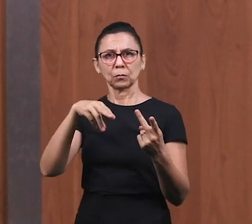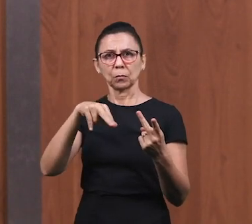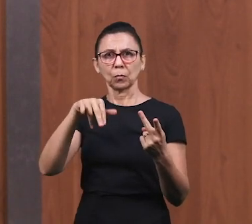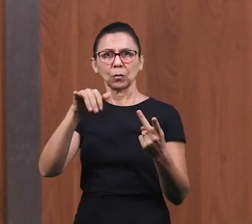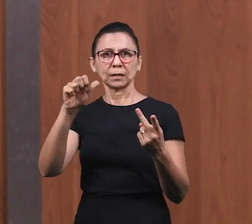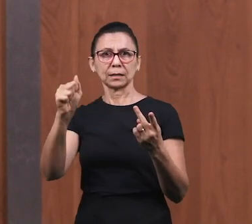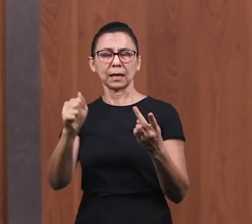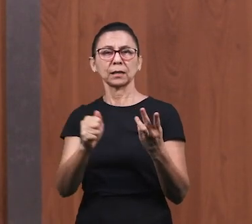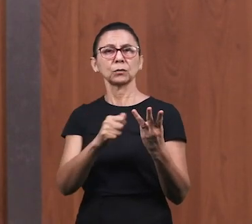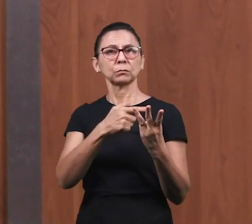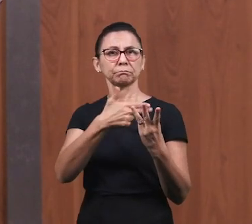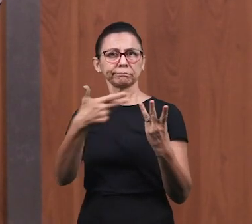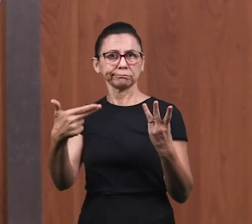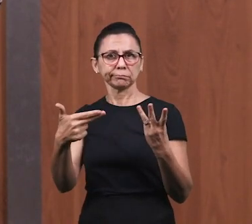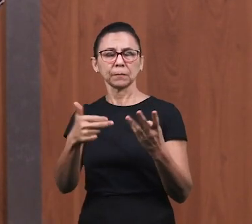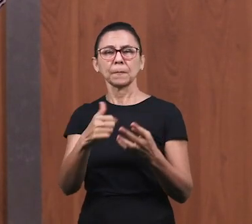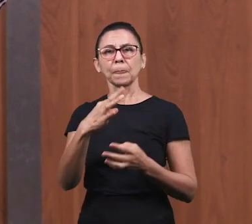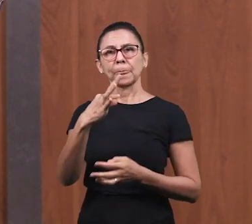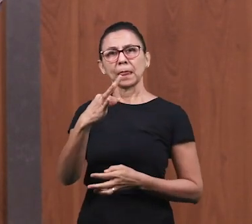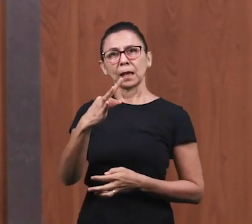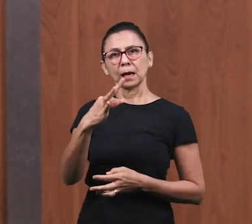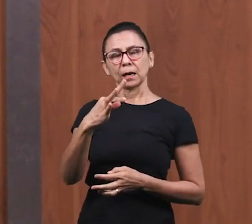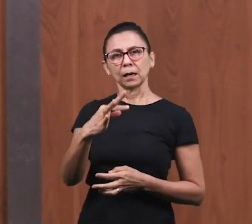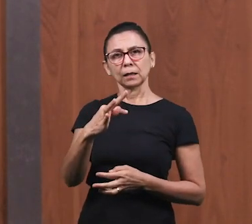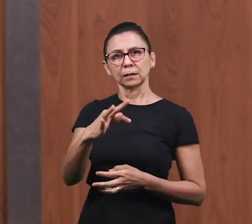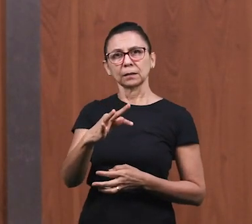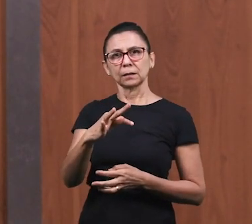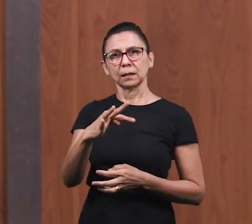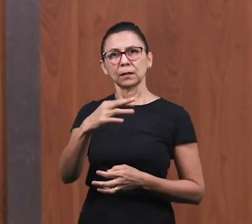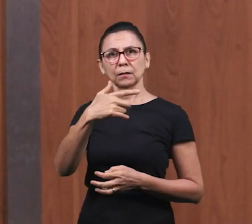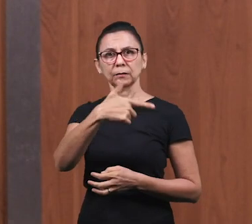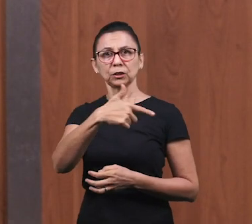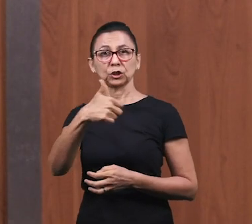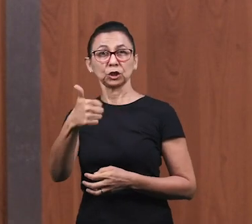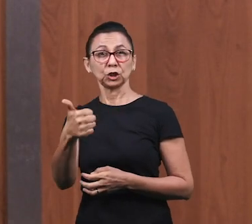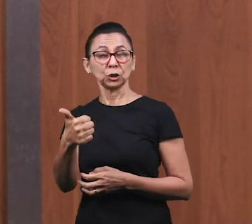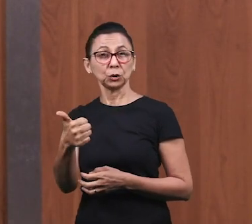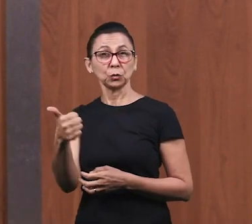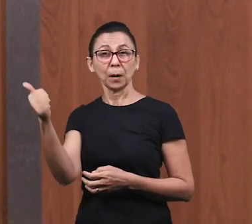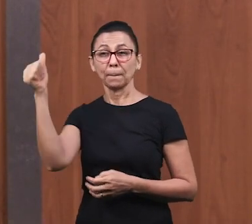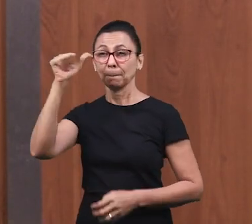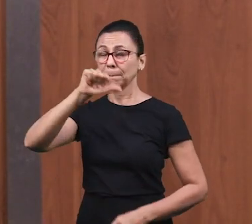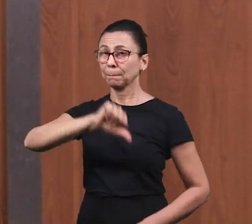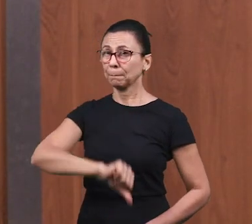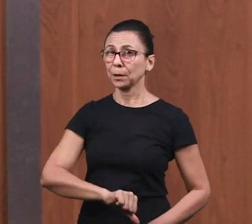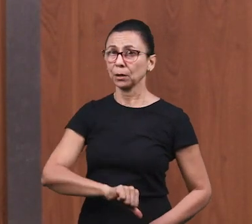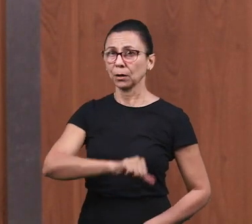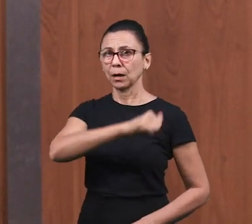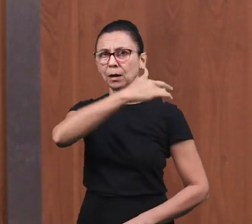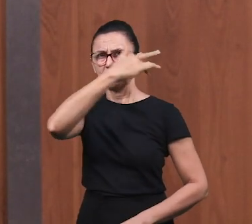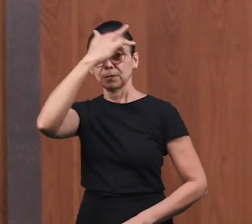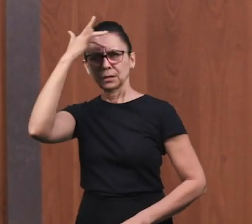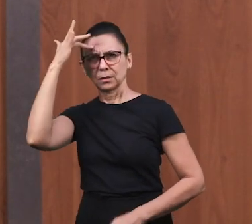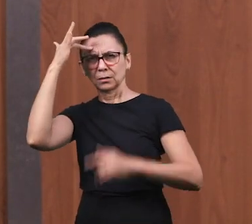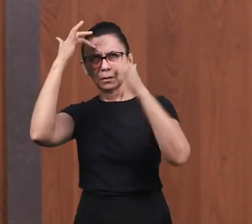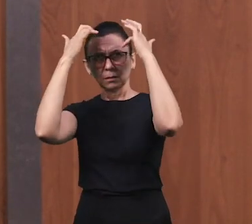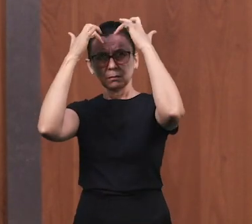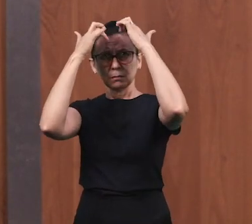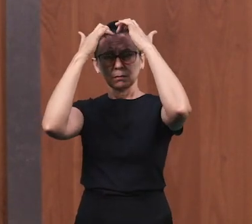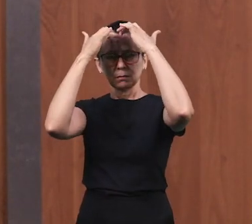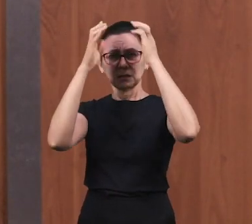La T21 est la plus grande cause de déficience intellectuelle. Les personnes avec déficience